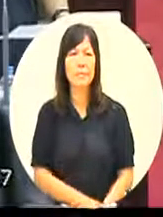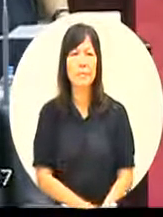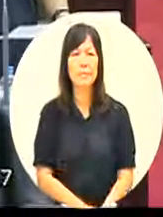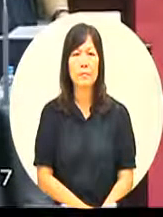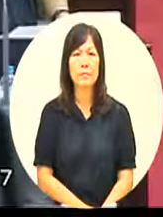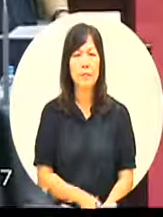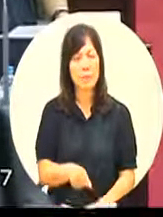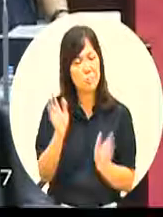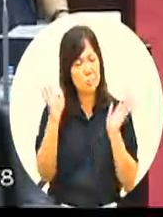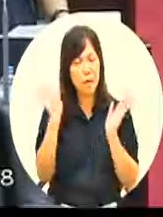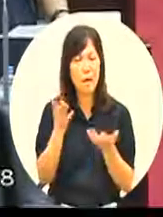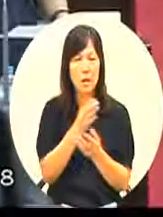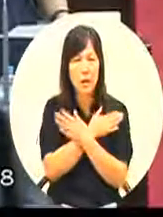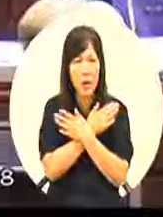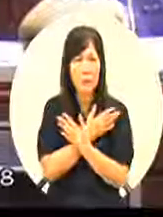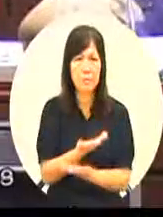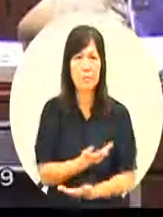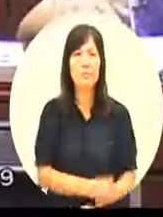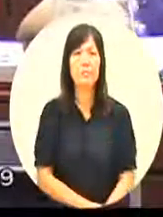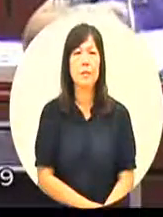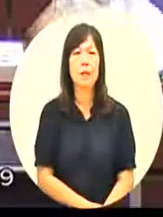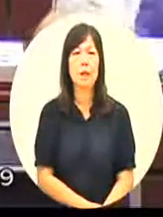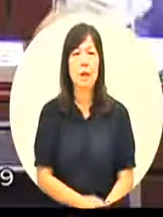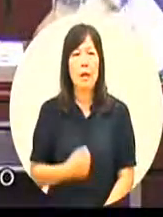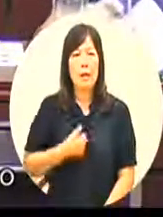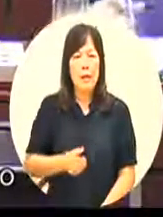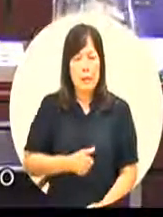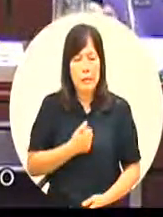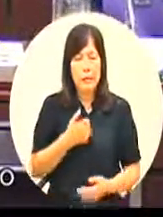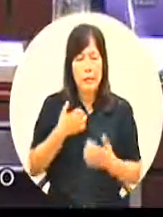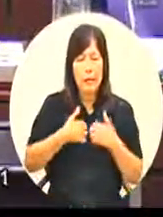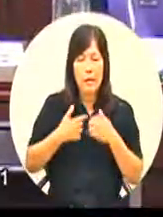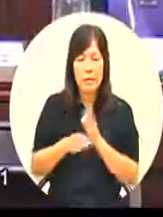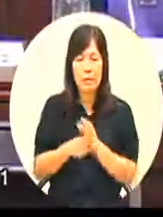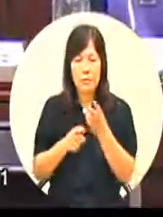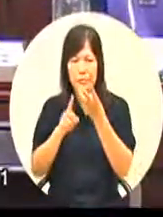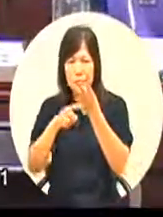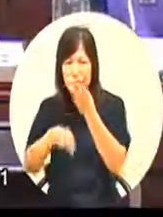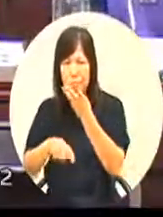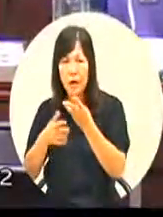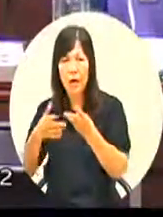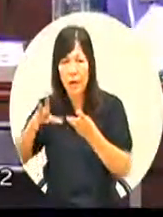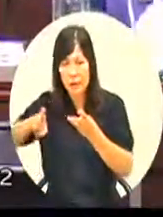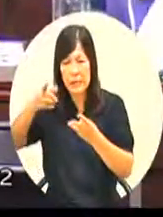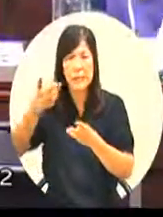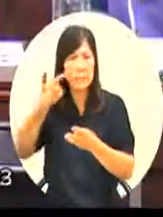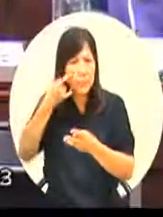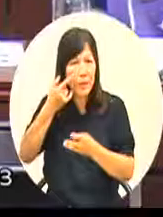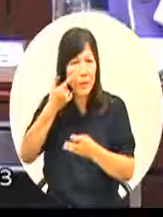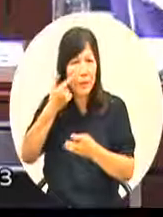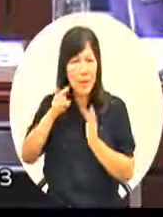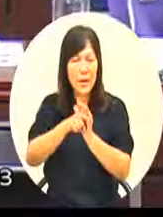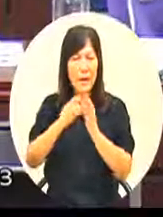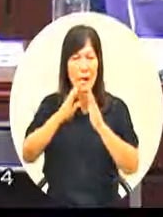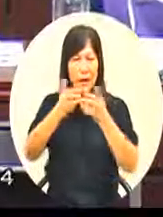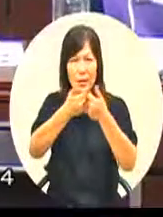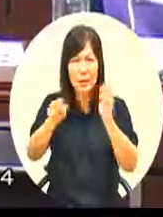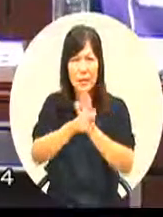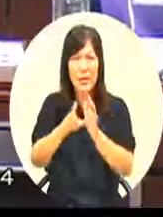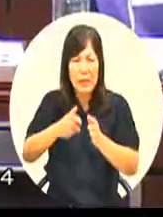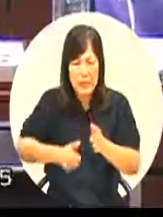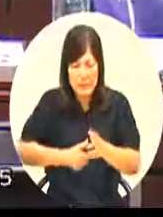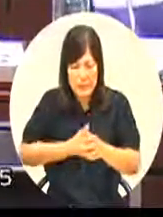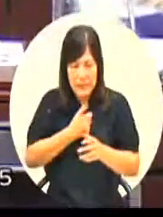的幼儿园呢？ 我真的非常高兴我们三位这个新手爸爸的议员都能够真的实